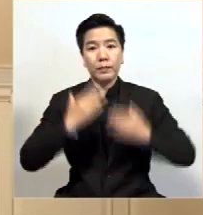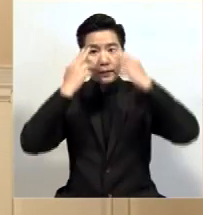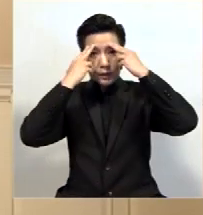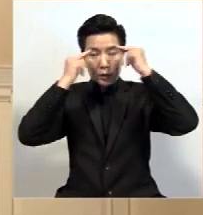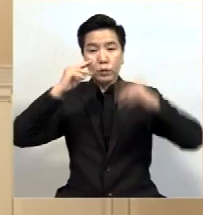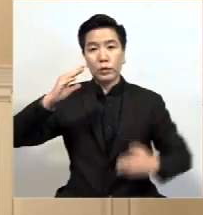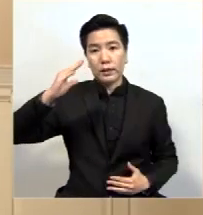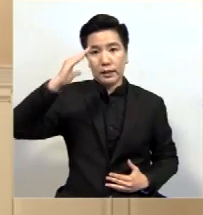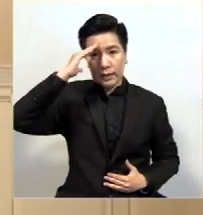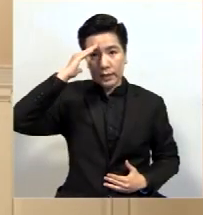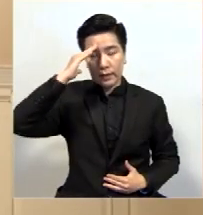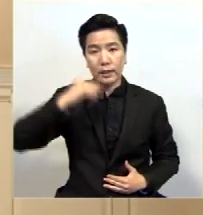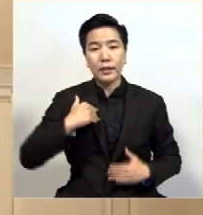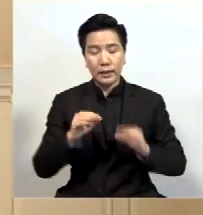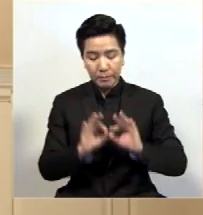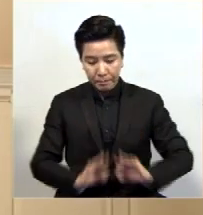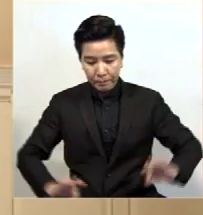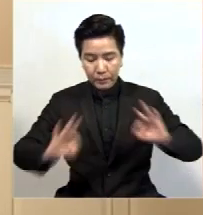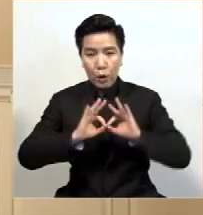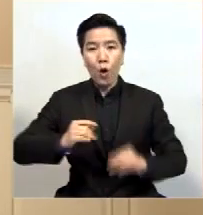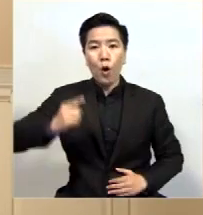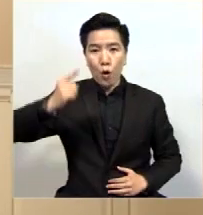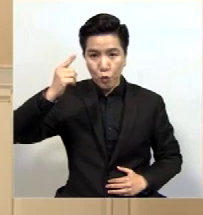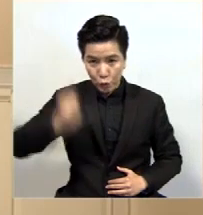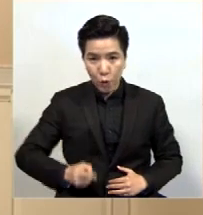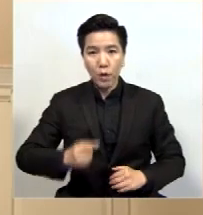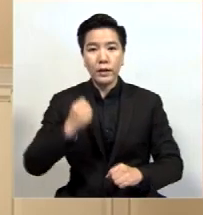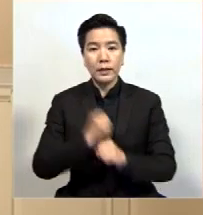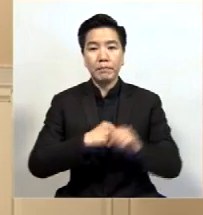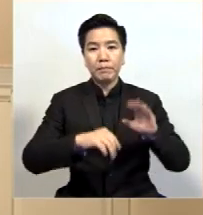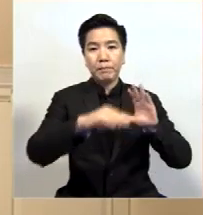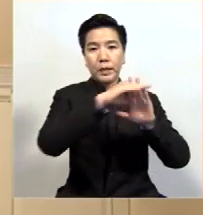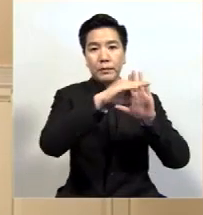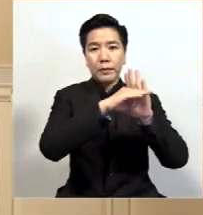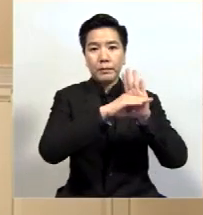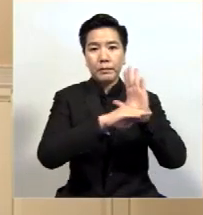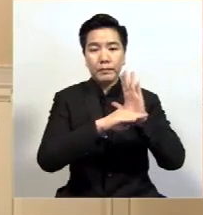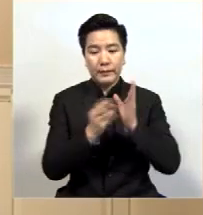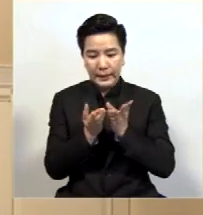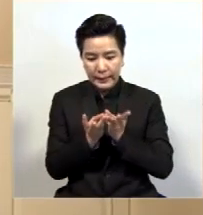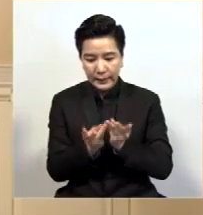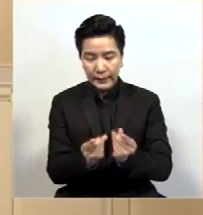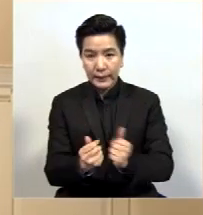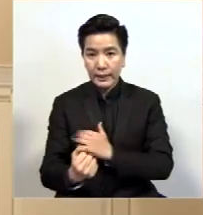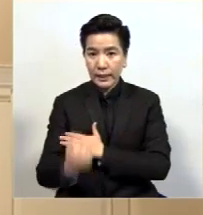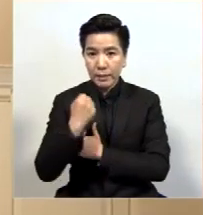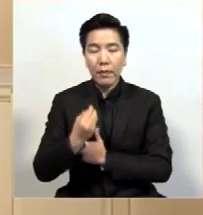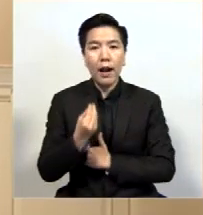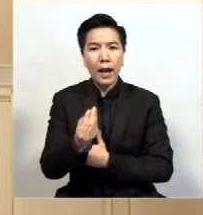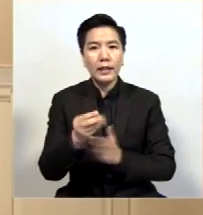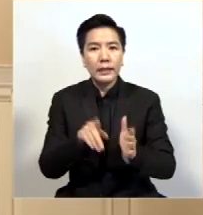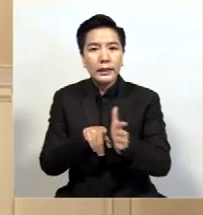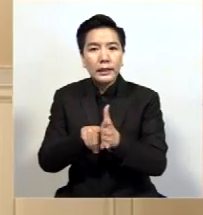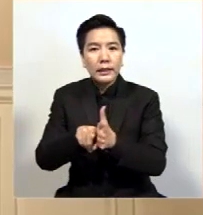ายกรัฐมนตรีจึงจำเป็นต้องดำเนินมาตรการต่างๆด้วยความเข้มข้นมากยิ่งขึ้นเพื่อเราสามารถหยุ